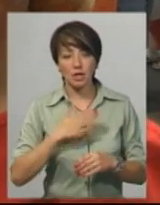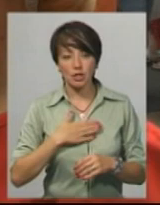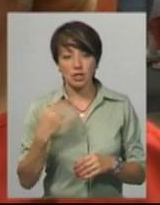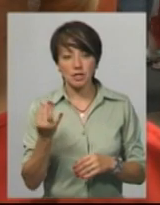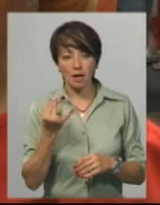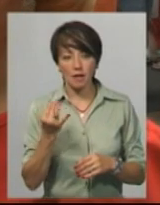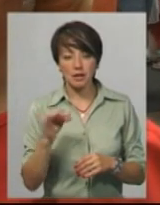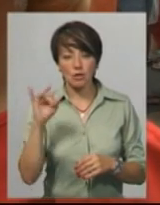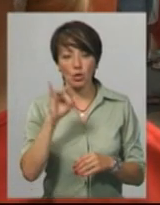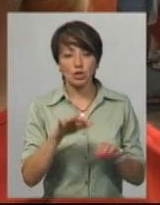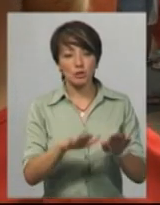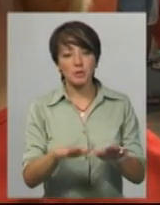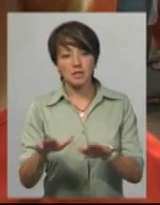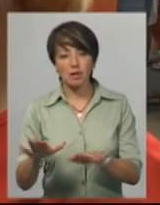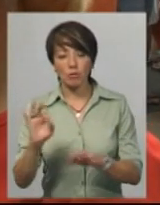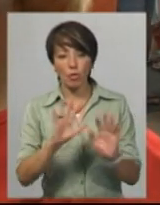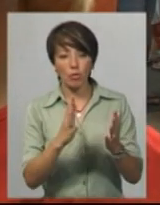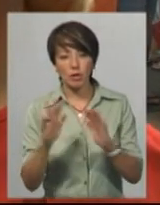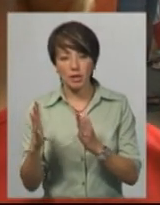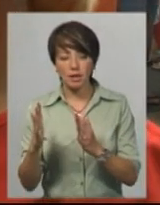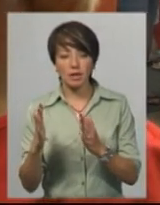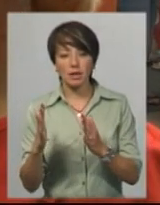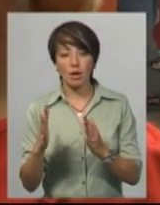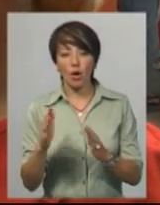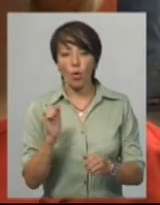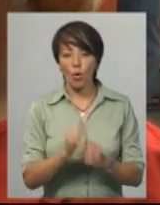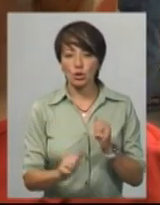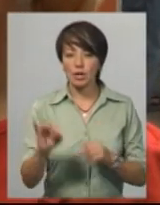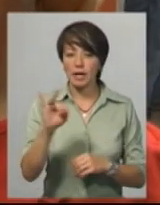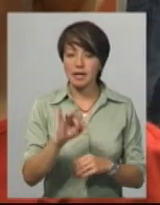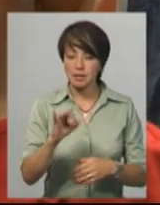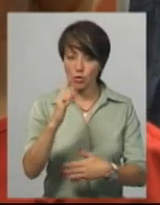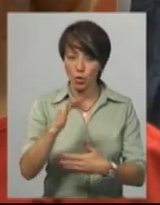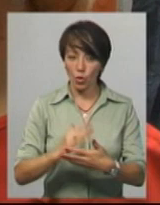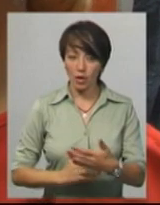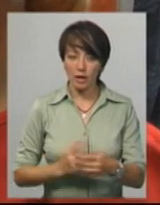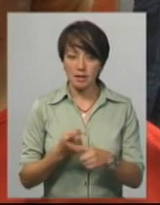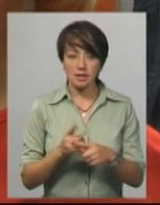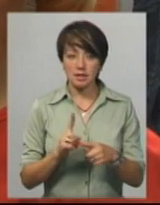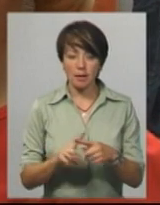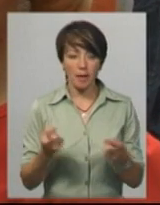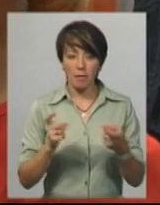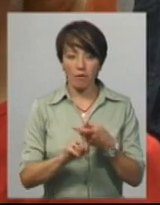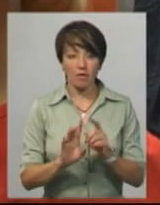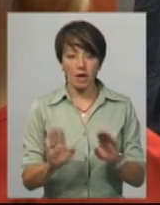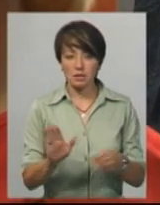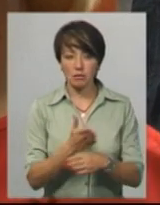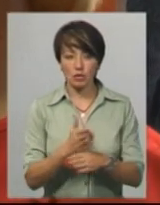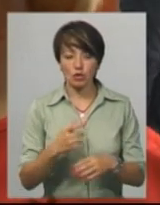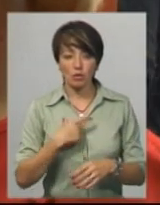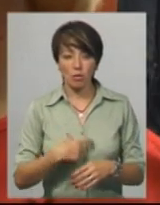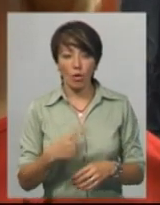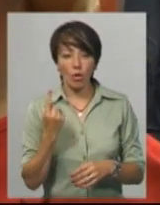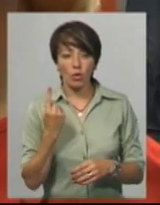цікаві історичні місця, про події. Кожна історія, вони не пов'язані ніяк між собою,